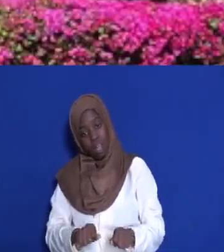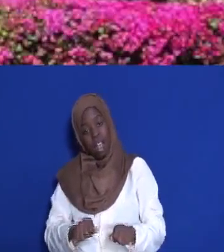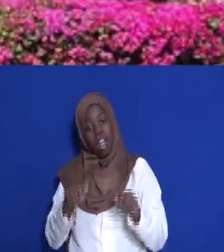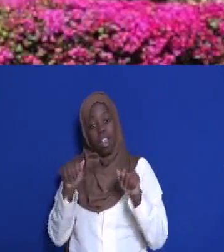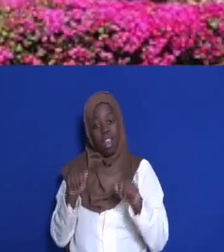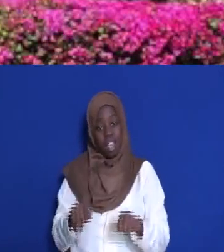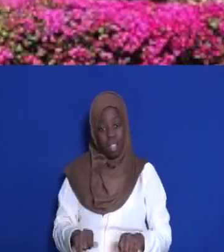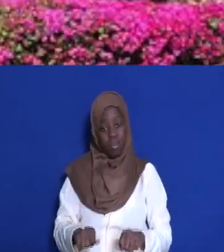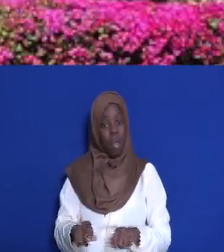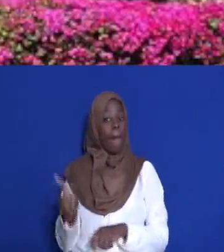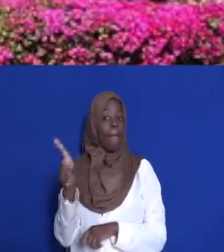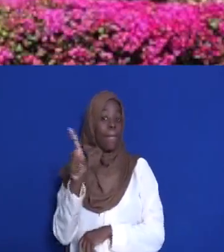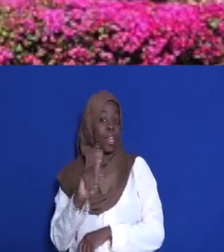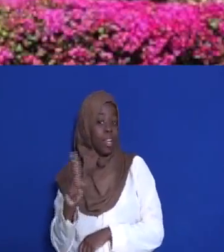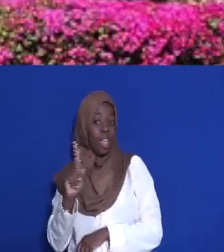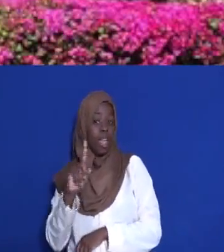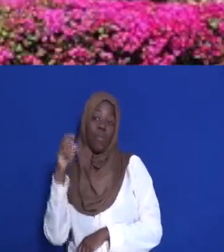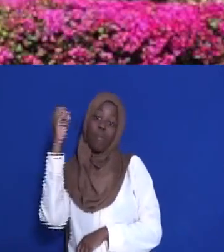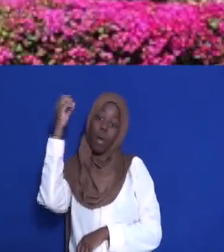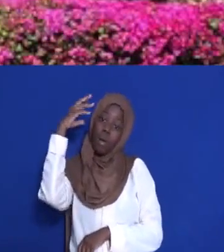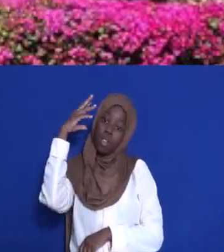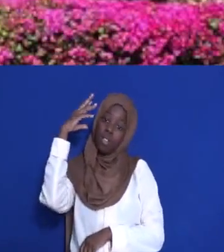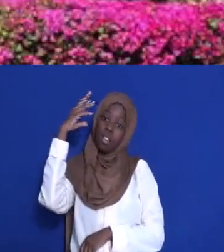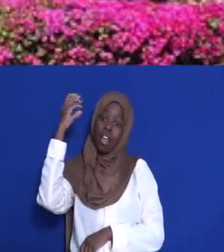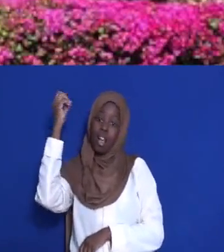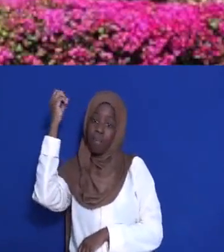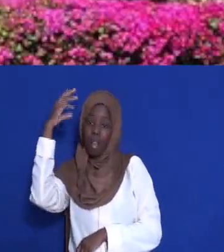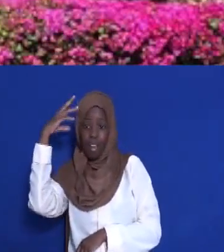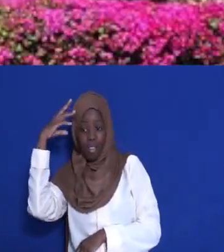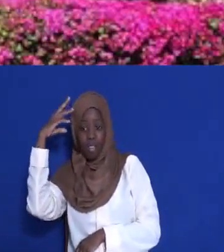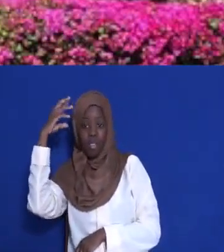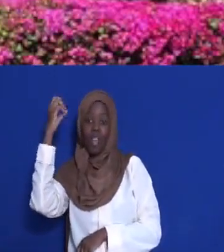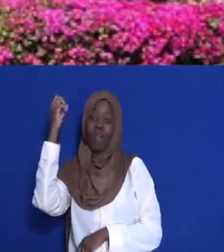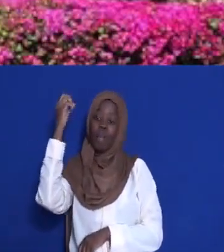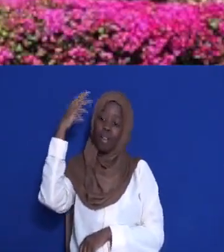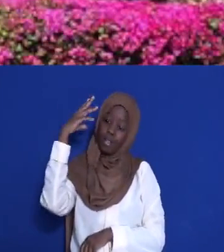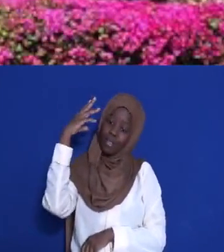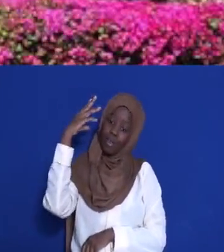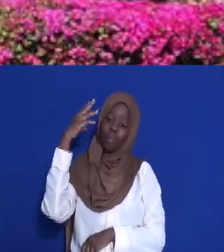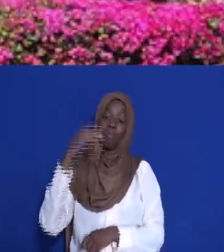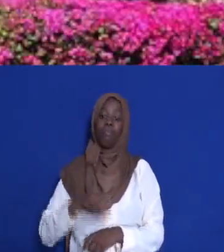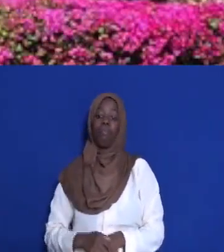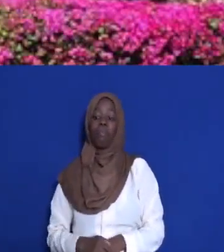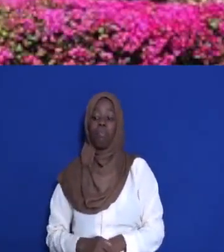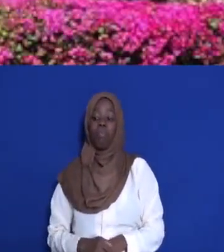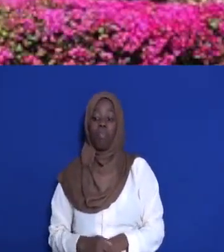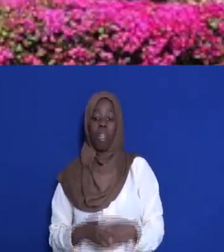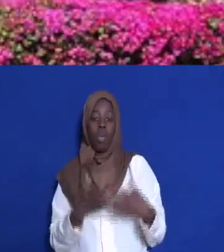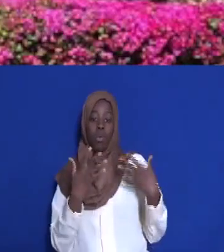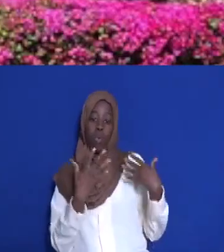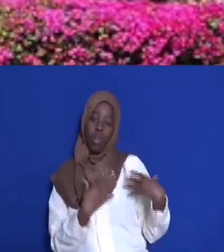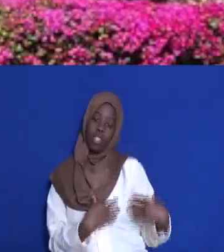lazima, lazima, lazima. Bila hivyo magonjwa, magonjwa,